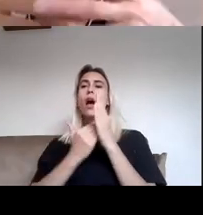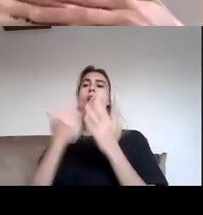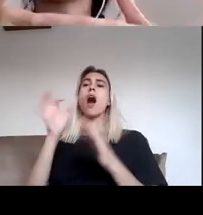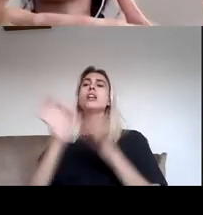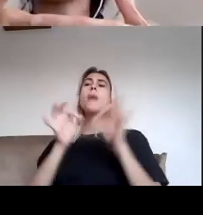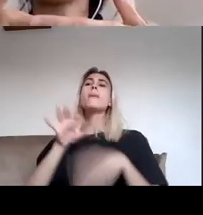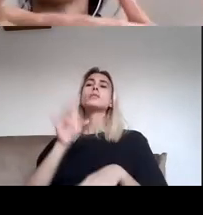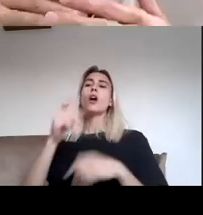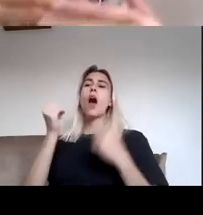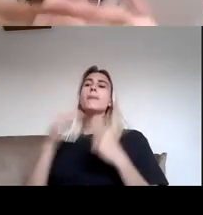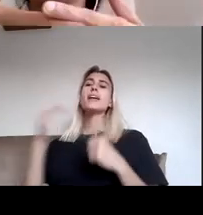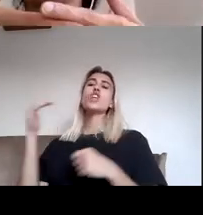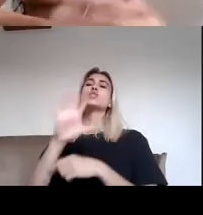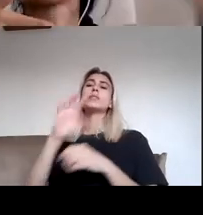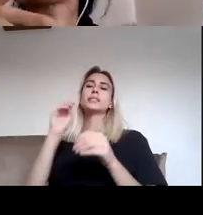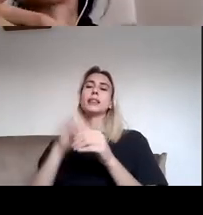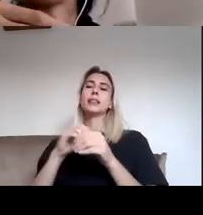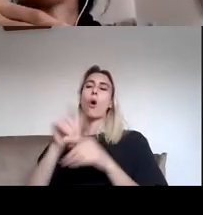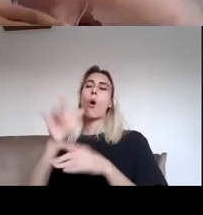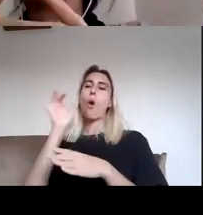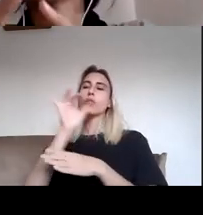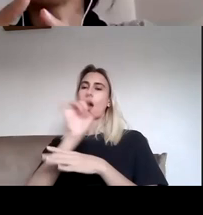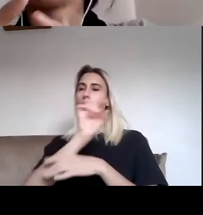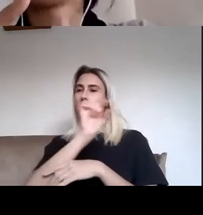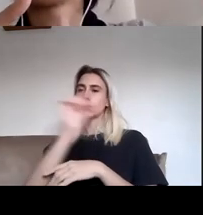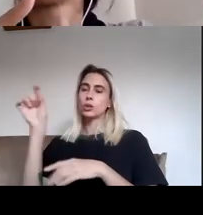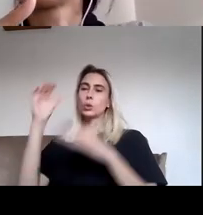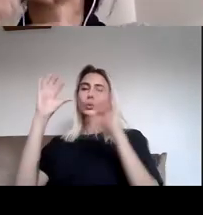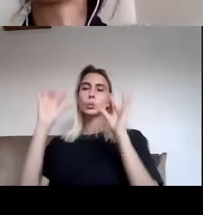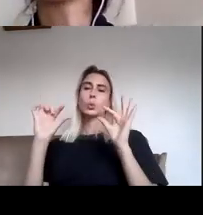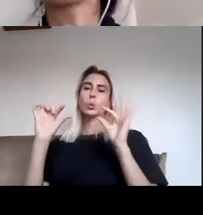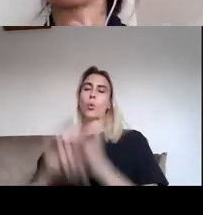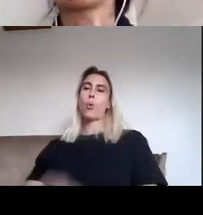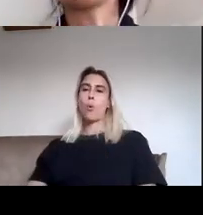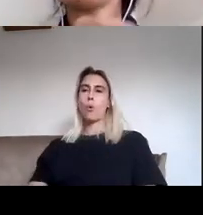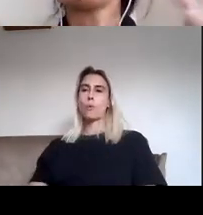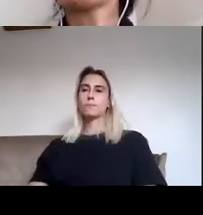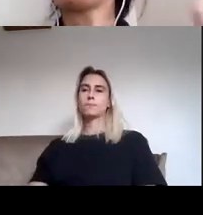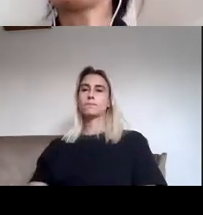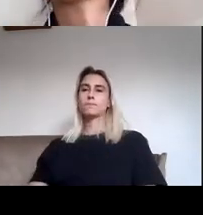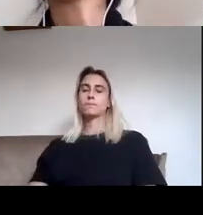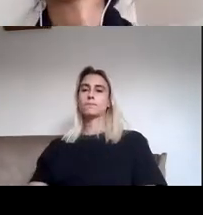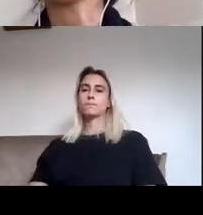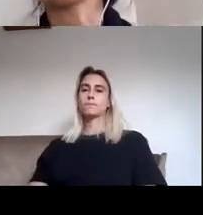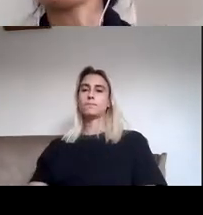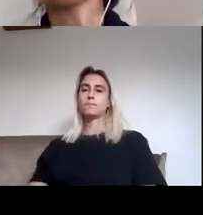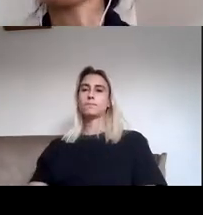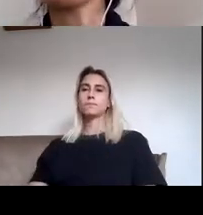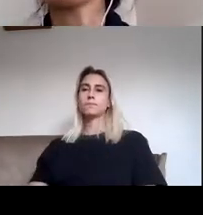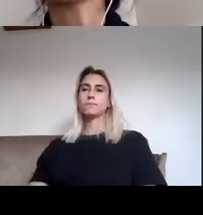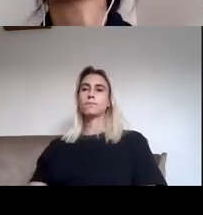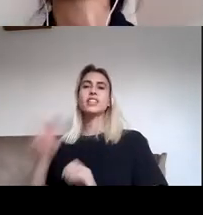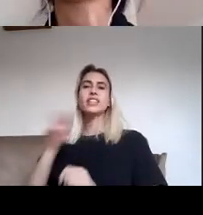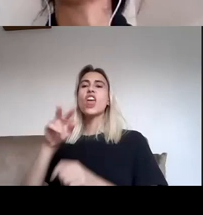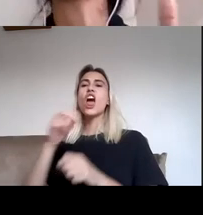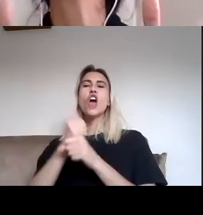oradan araba geçmesin diye orta refüj küçültülüyor. Bakın burada da böyle şeyler var. Mesela yaya geçidi belediyelerin mesela